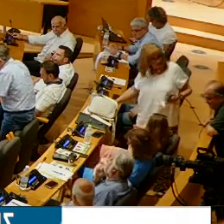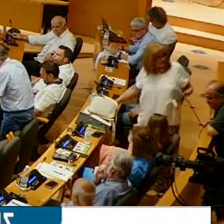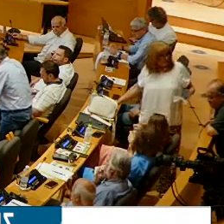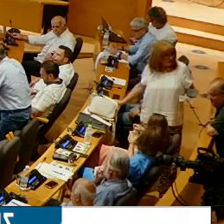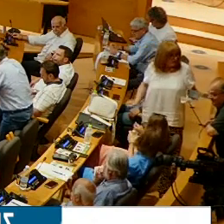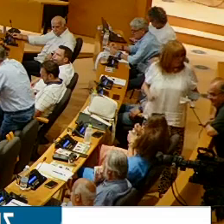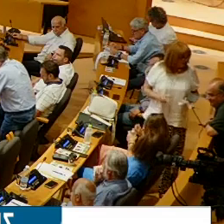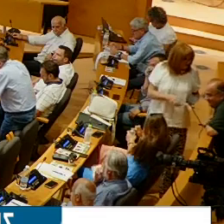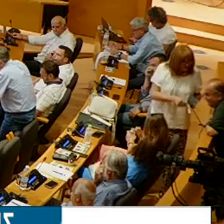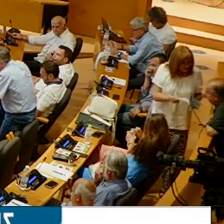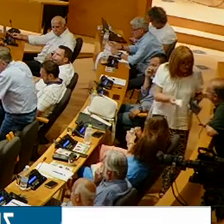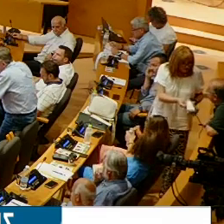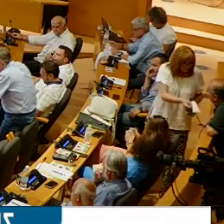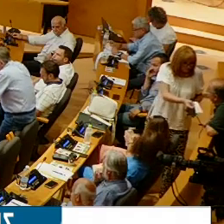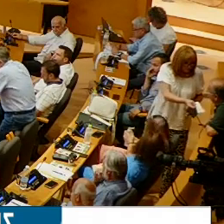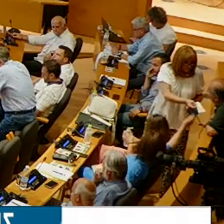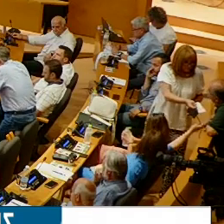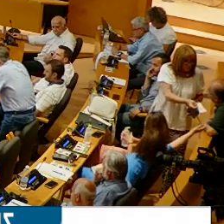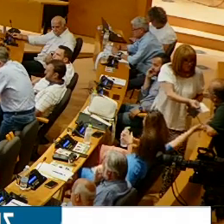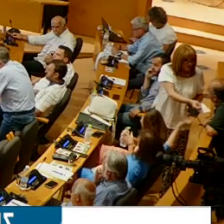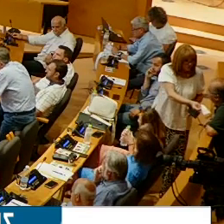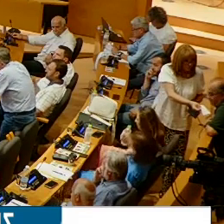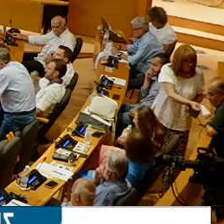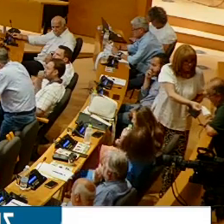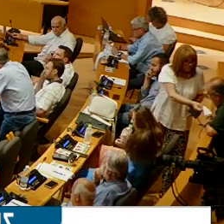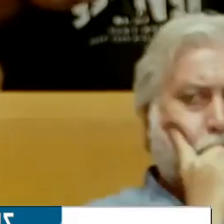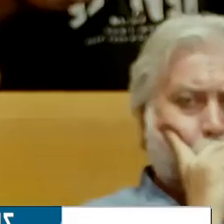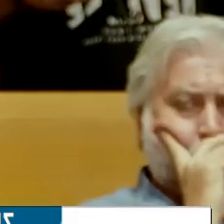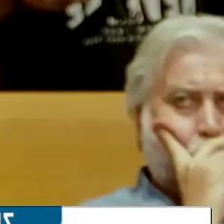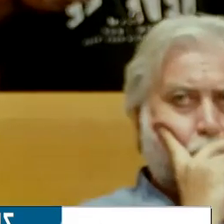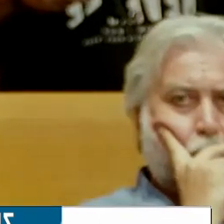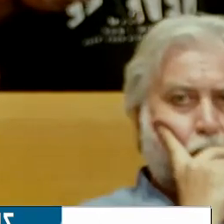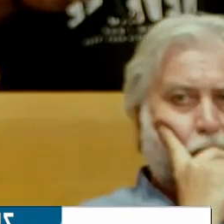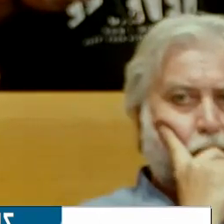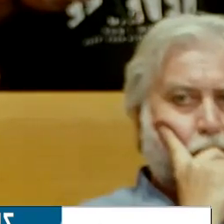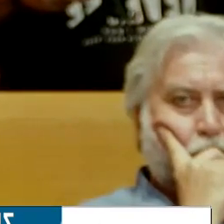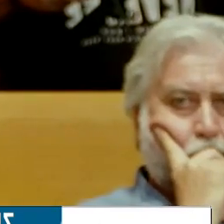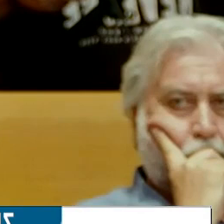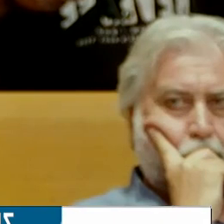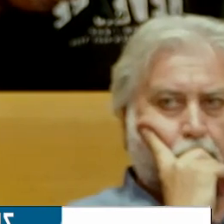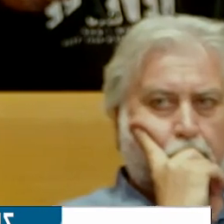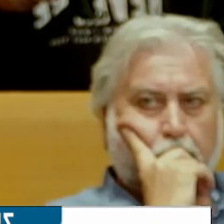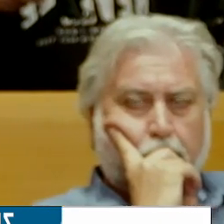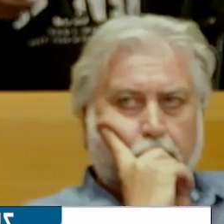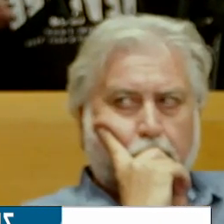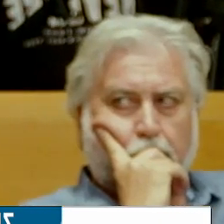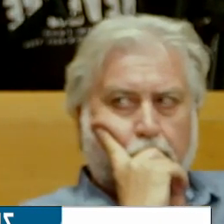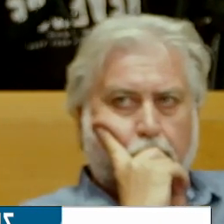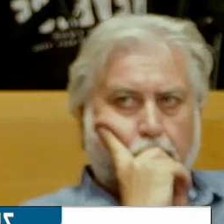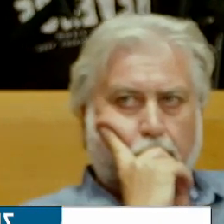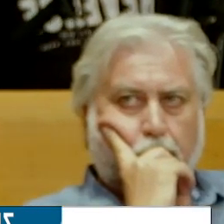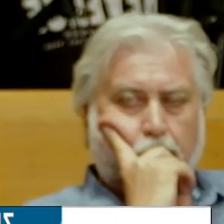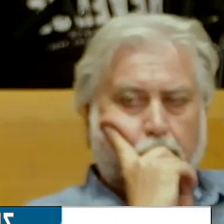Τρεμόπουλο. Καταρχήν για το βαγόνι του Αβδούλ Χαμίτ, το οποίο είναι ένα εξαιρετικό βαγόνι ιστορικής